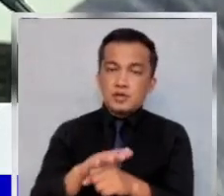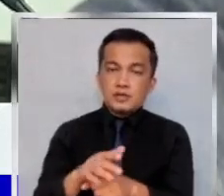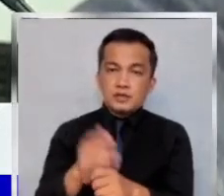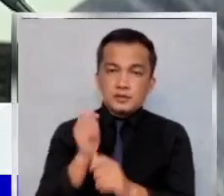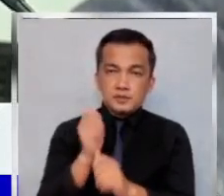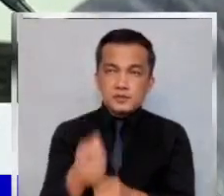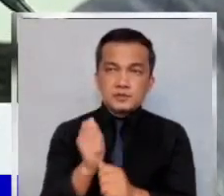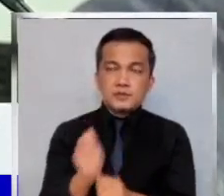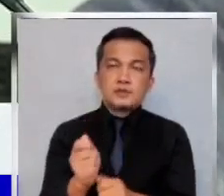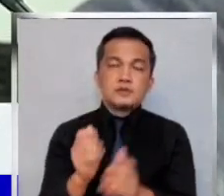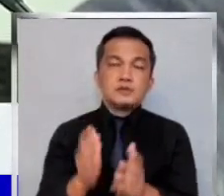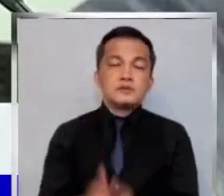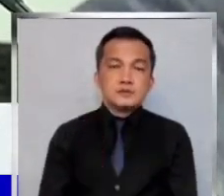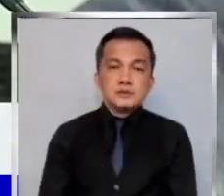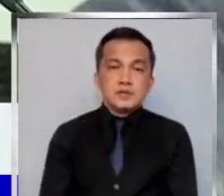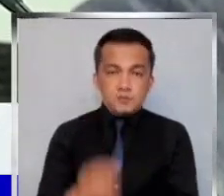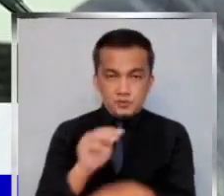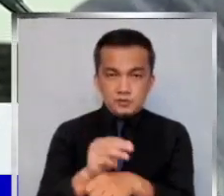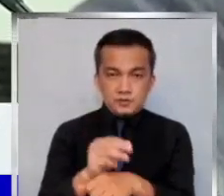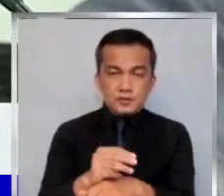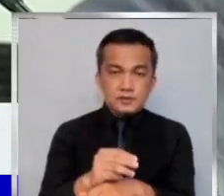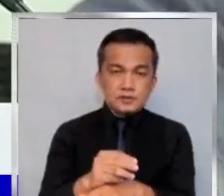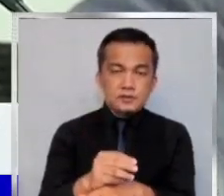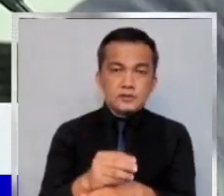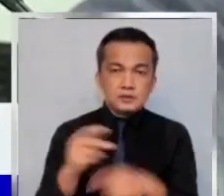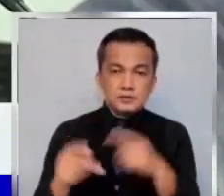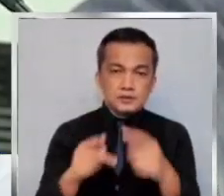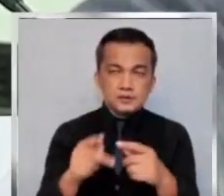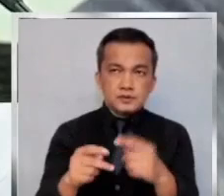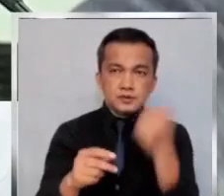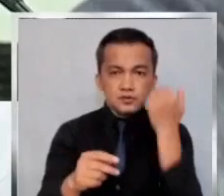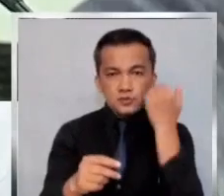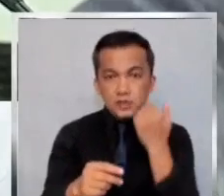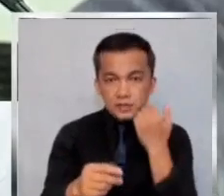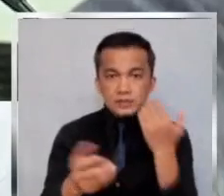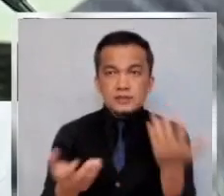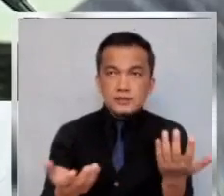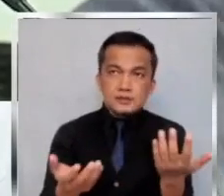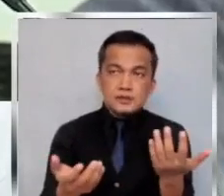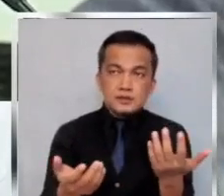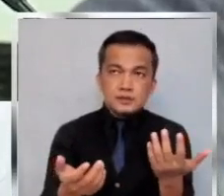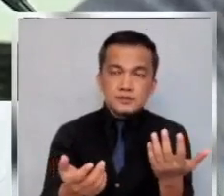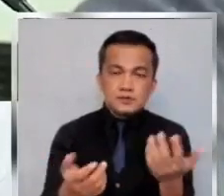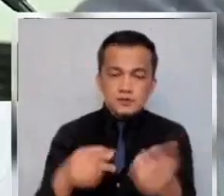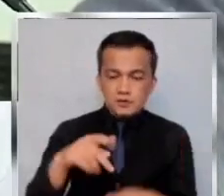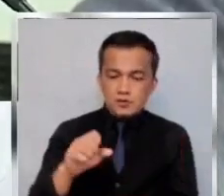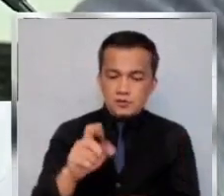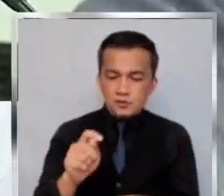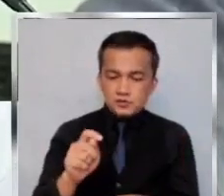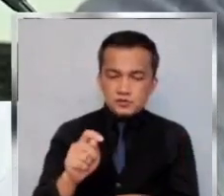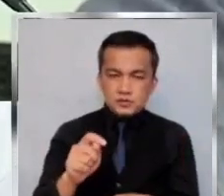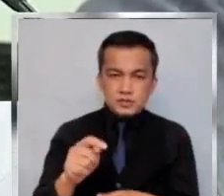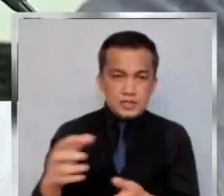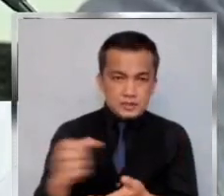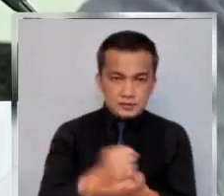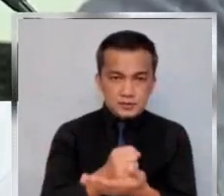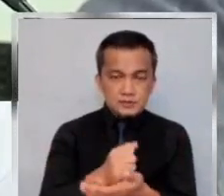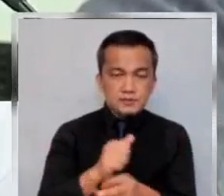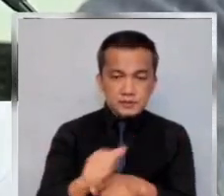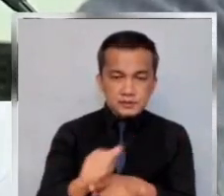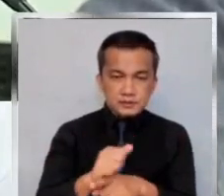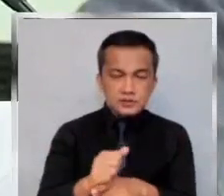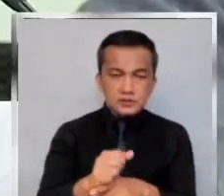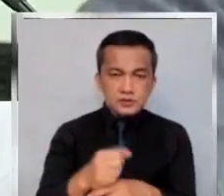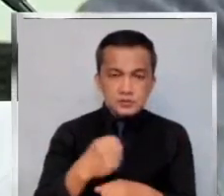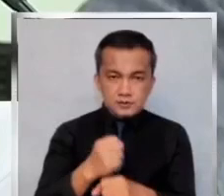folks, were lacking in terms of post-harvest practices to ensure the quality